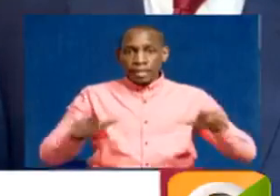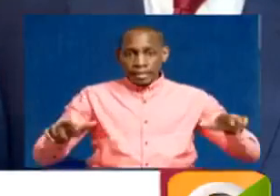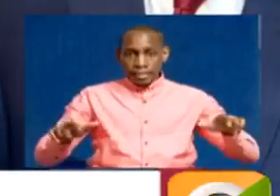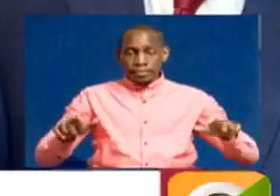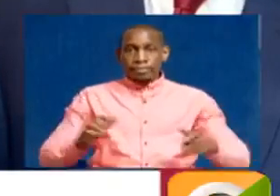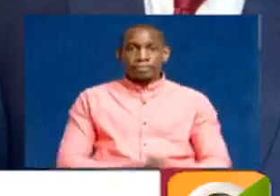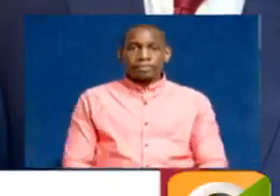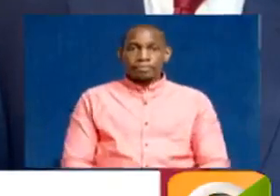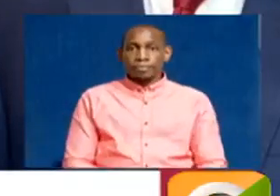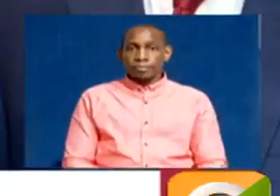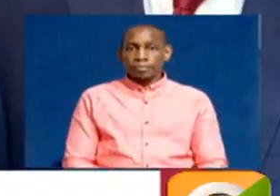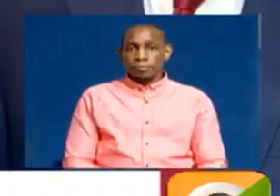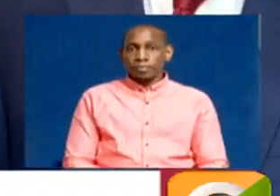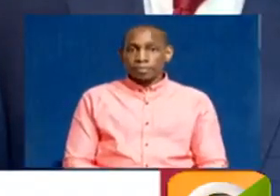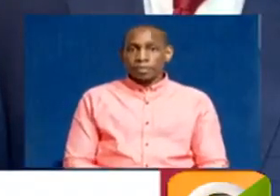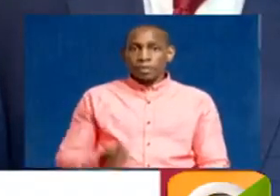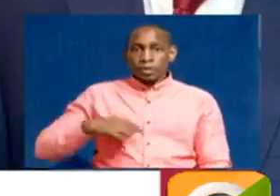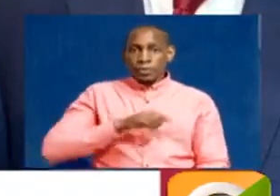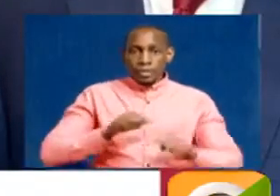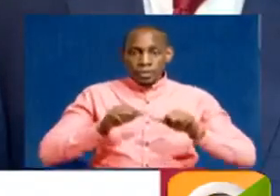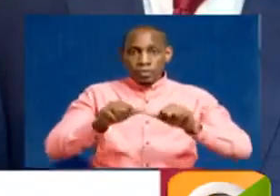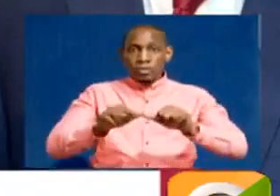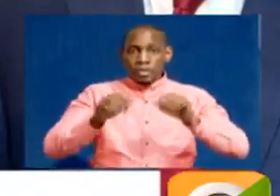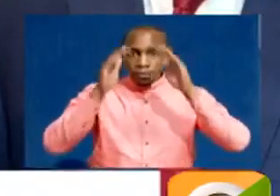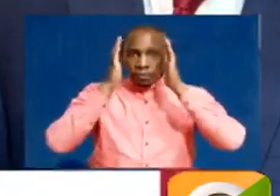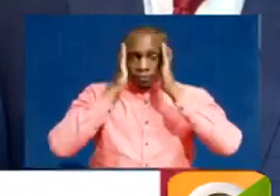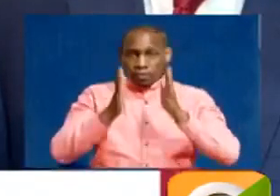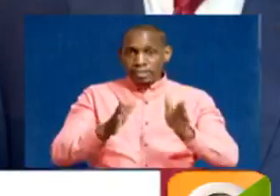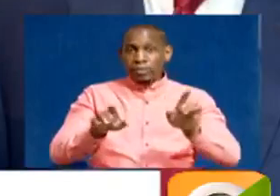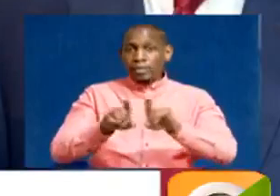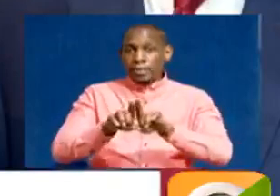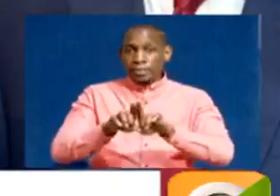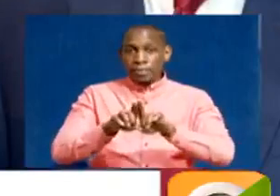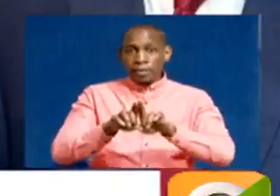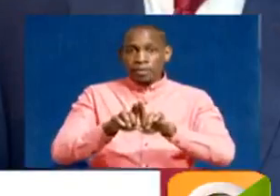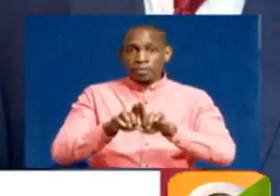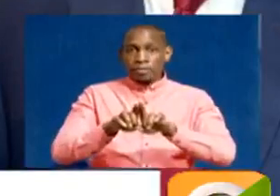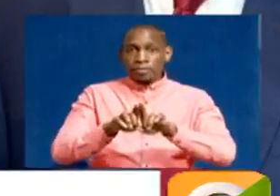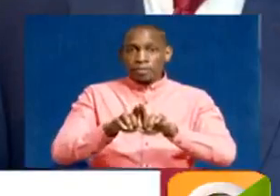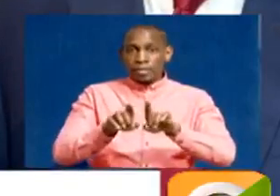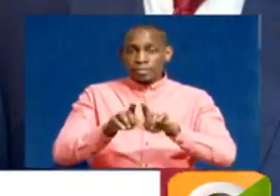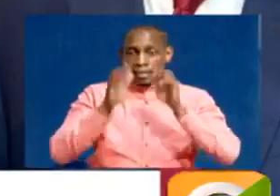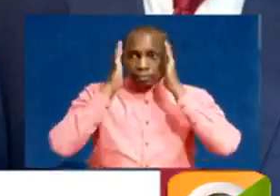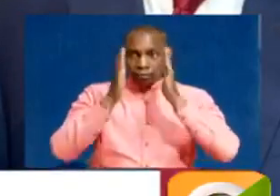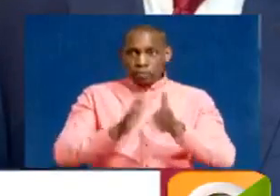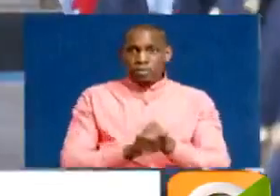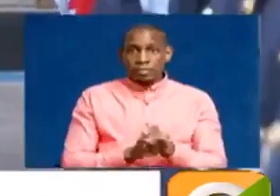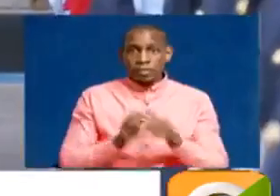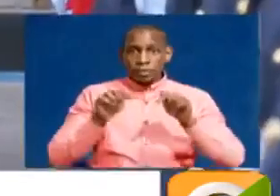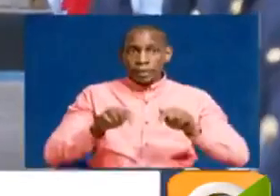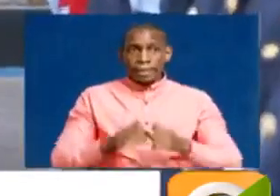integrity. We remain resolute and steadfast in the same commitment